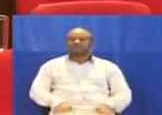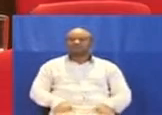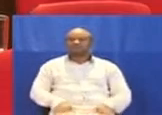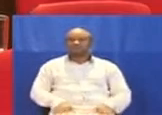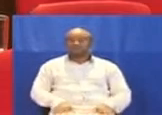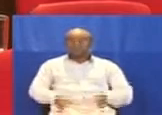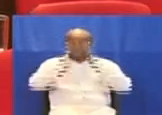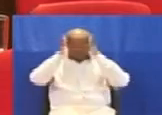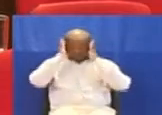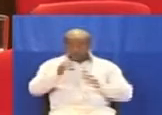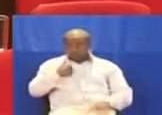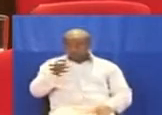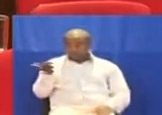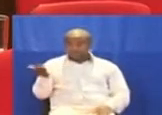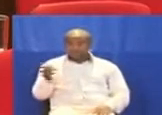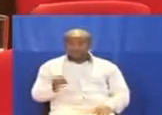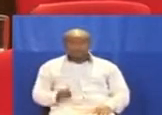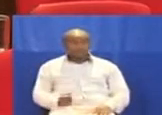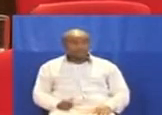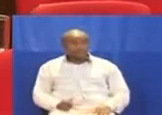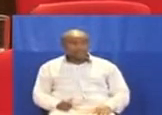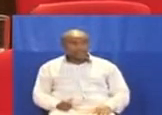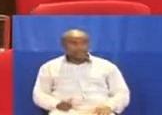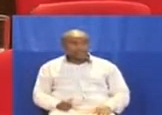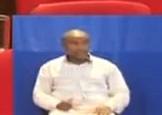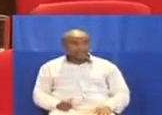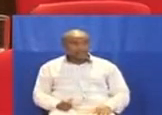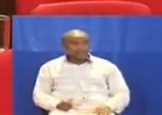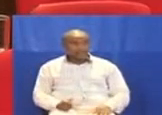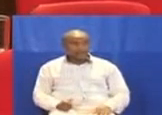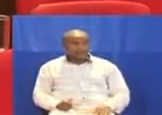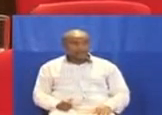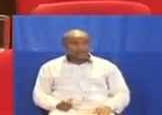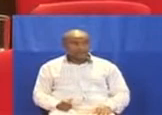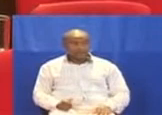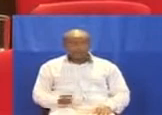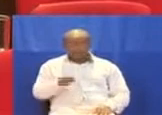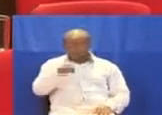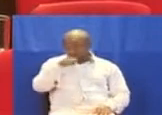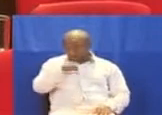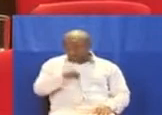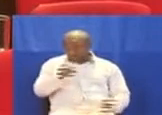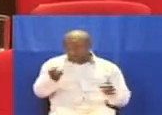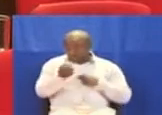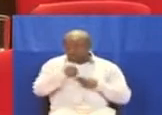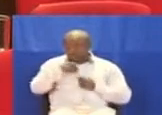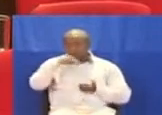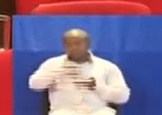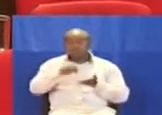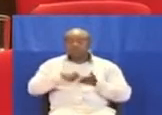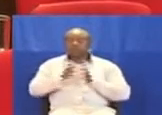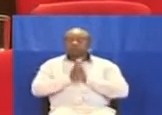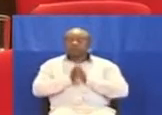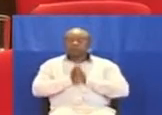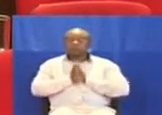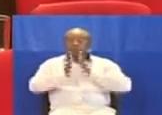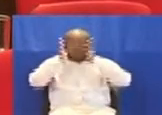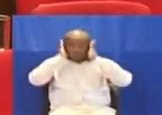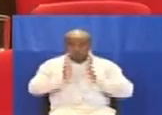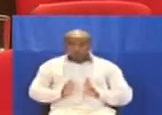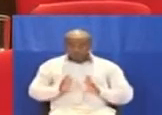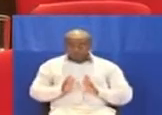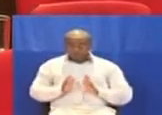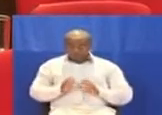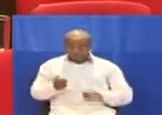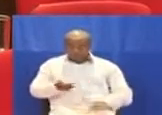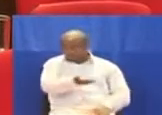Mheshimiwa Spika, ninasimama kulishukuru bunge lako tukufu, lakini pia ninasimama kuwashukuru waheshimiwa wabunge wenzangu